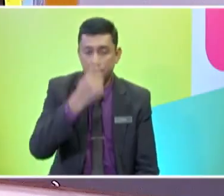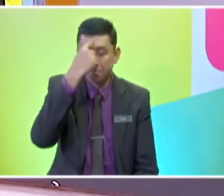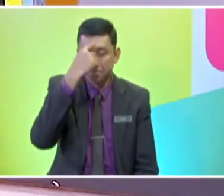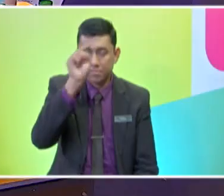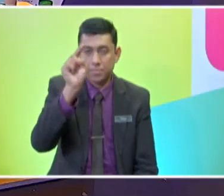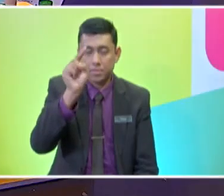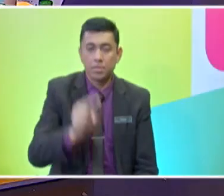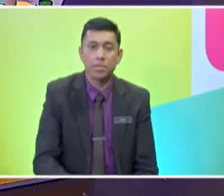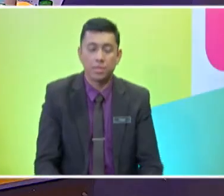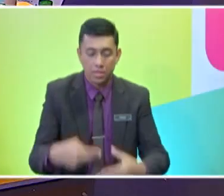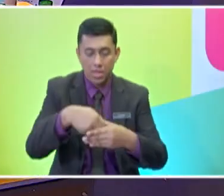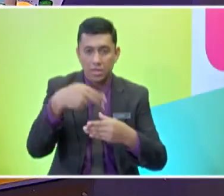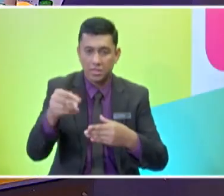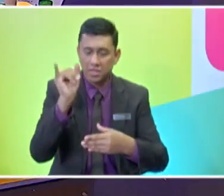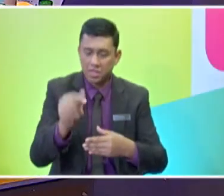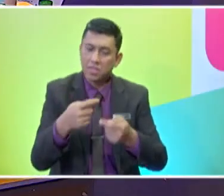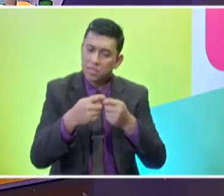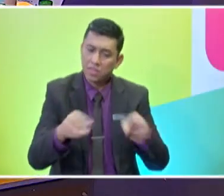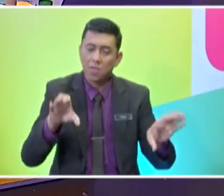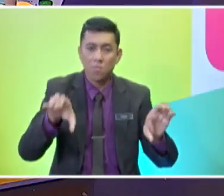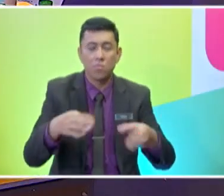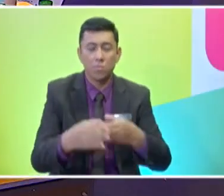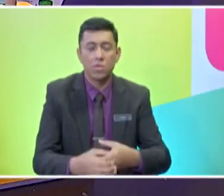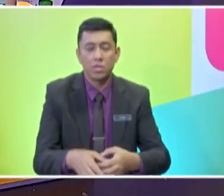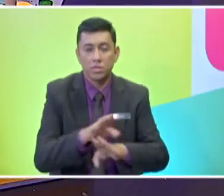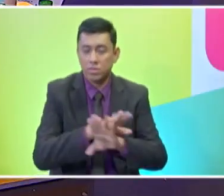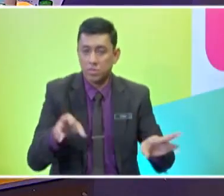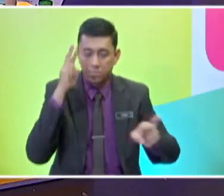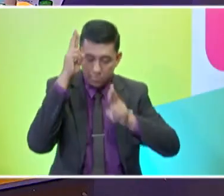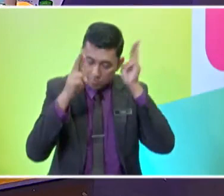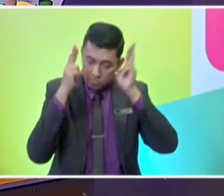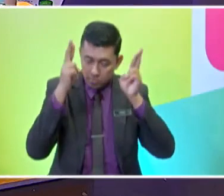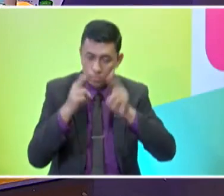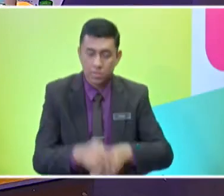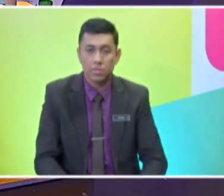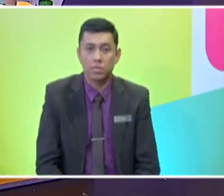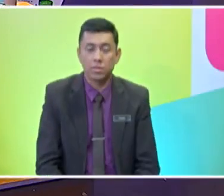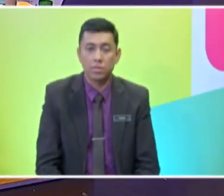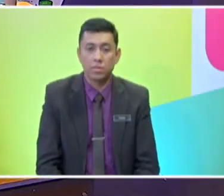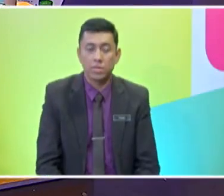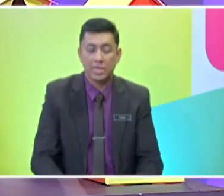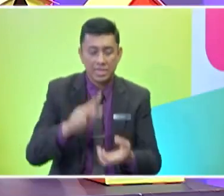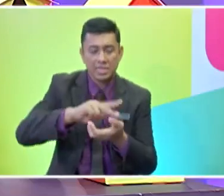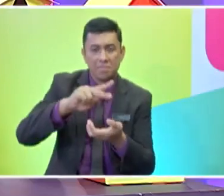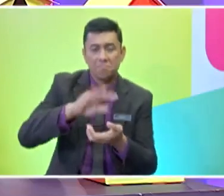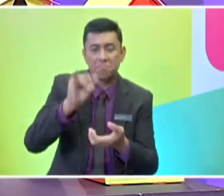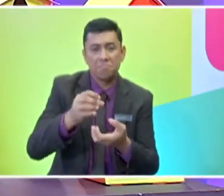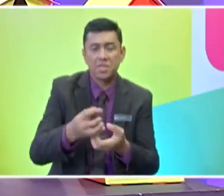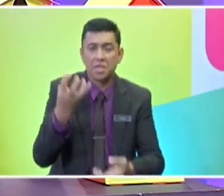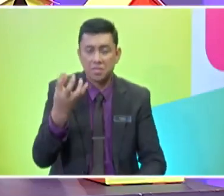hasil yang telah saya siap baru ini jangan ini agak kasar kita gunakan